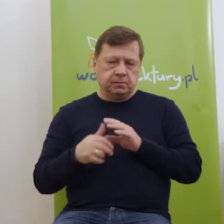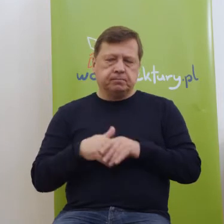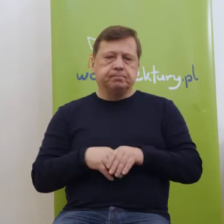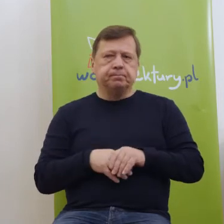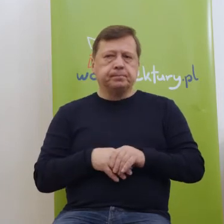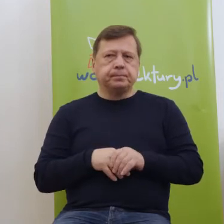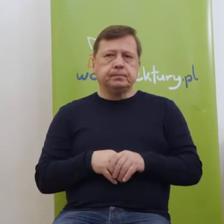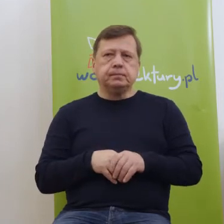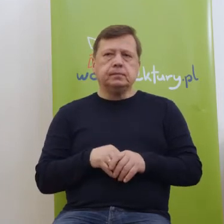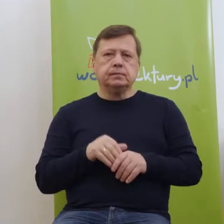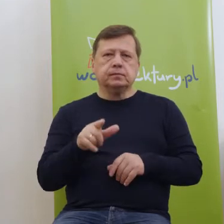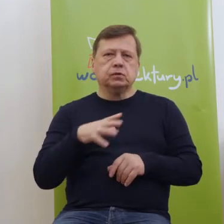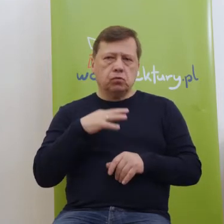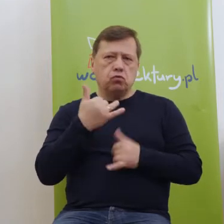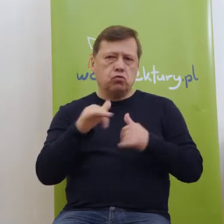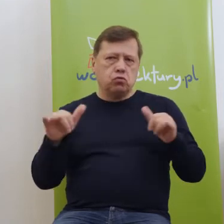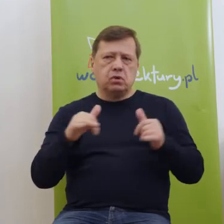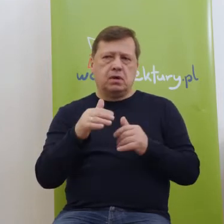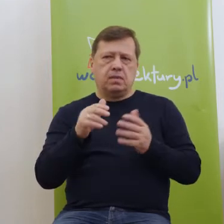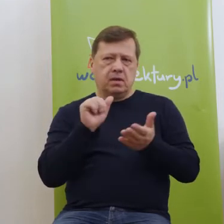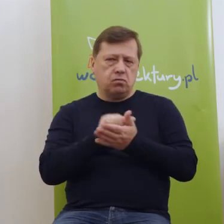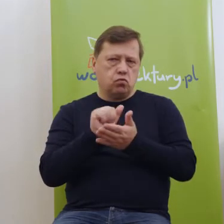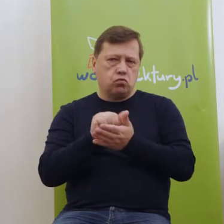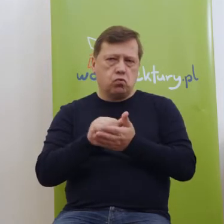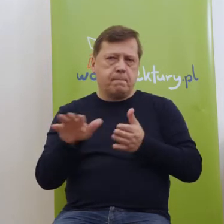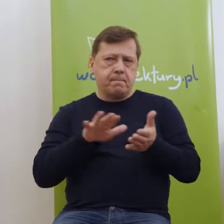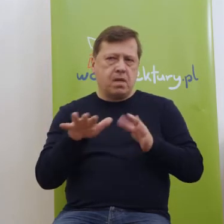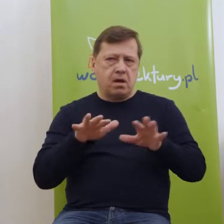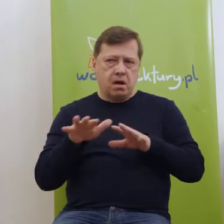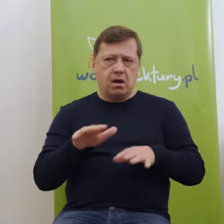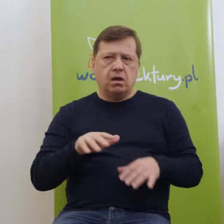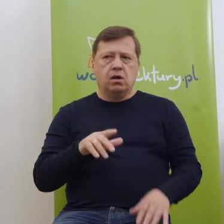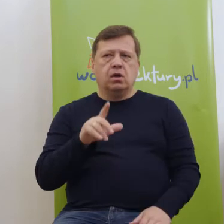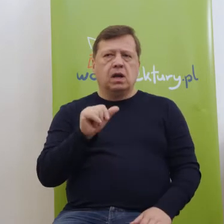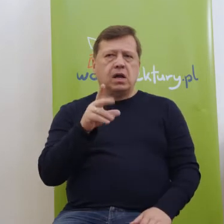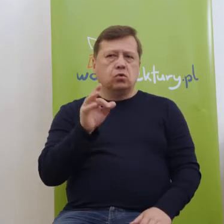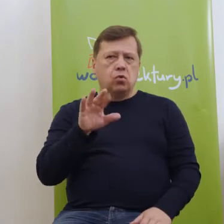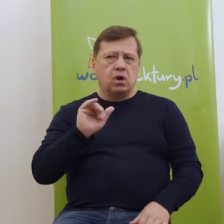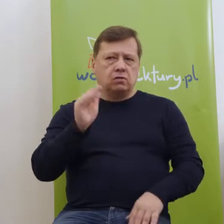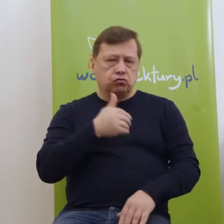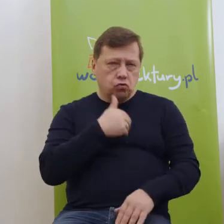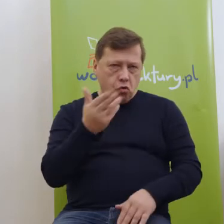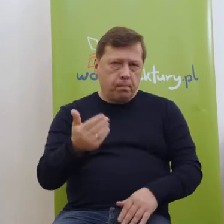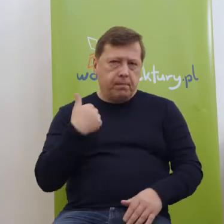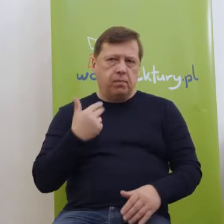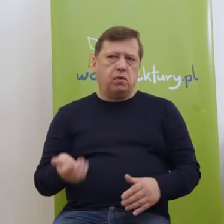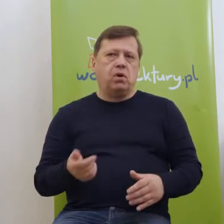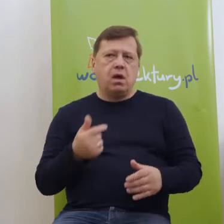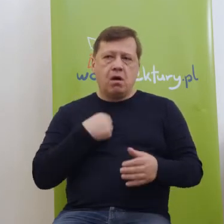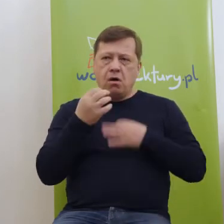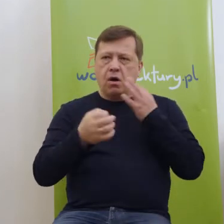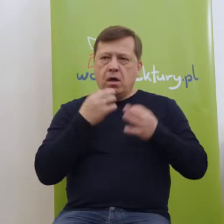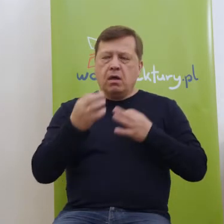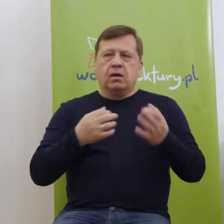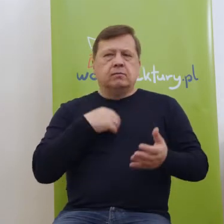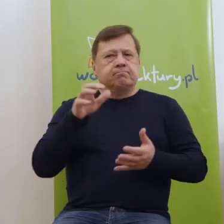wiele opowiadań moich jest w różnych miejscach drukowanych, w wolnych lekturach na przykład, ale również w różnej prasie, bo ja przepadam za pisaniem opowiadań, bo to człowiek po